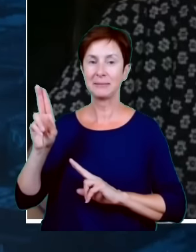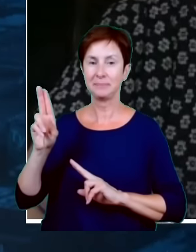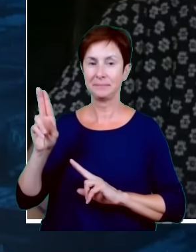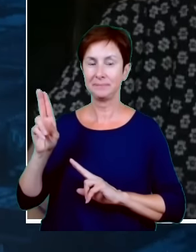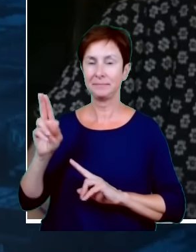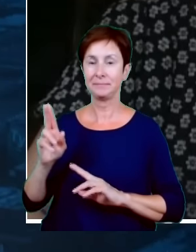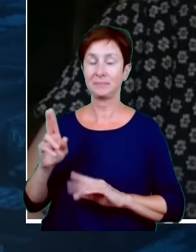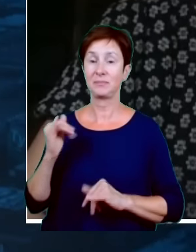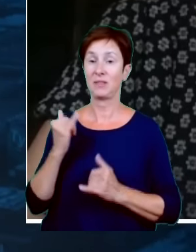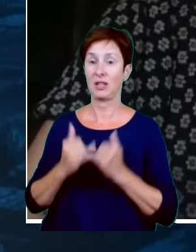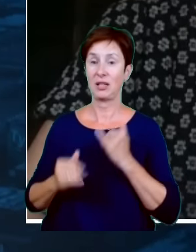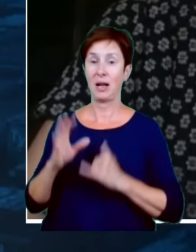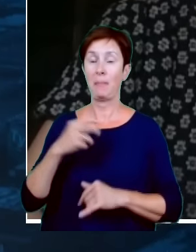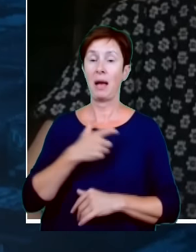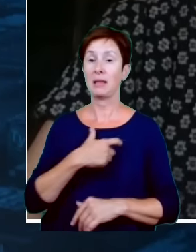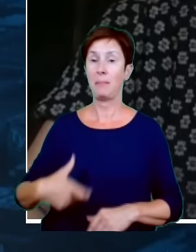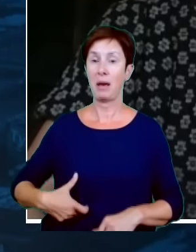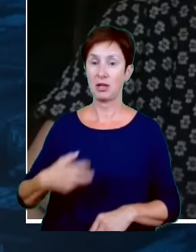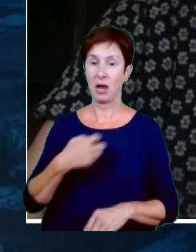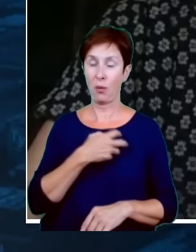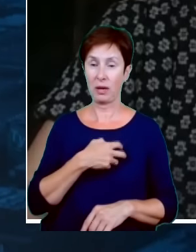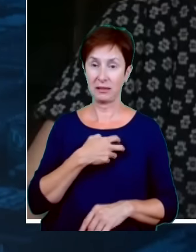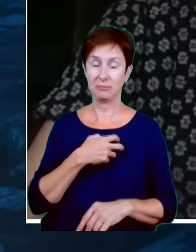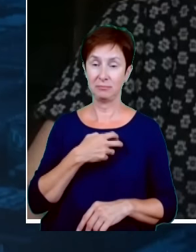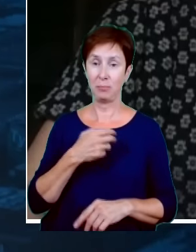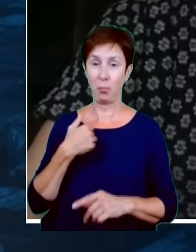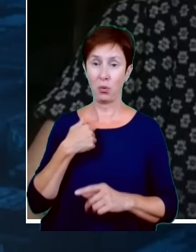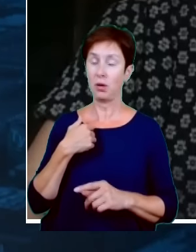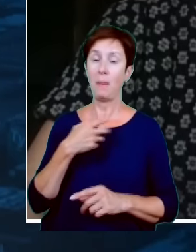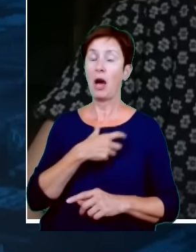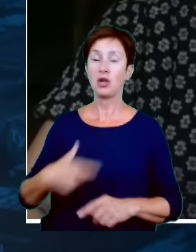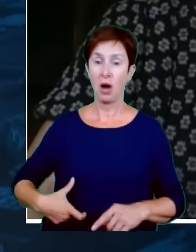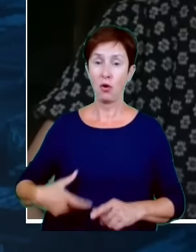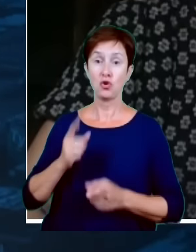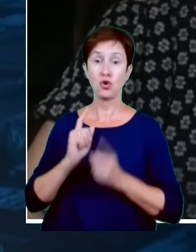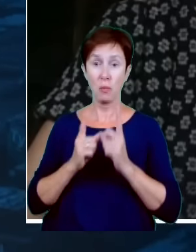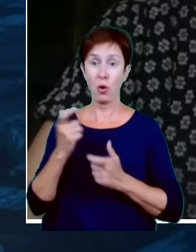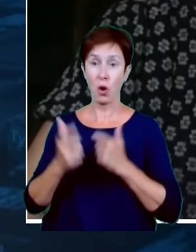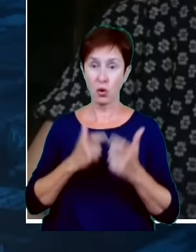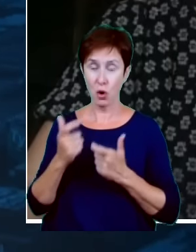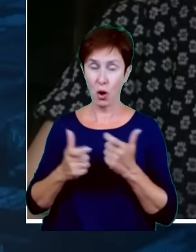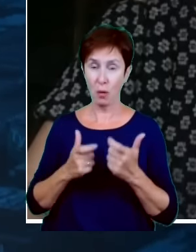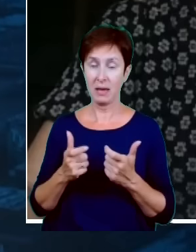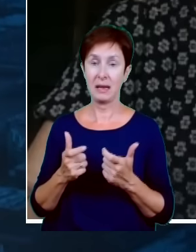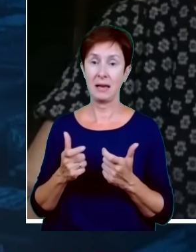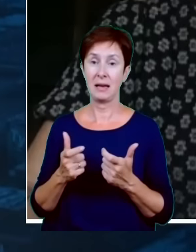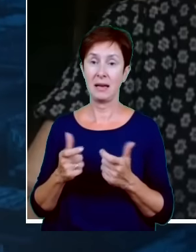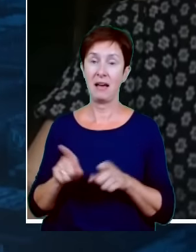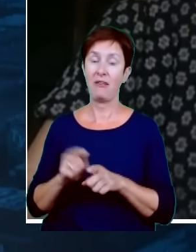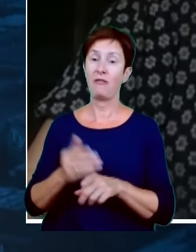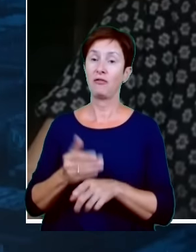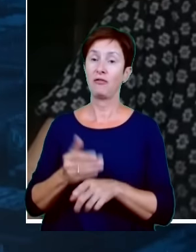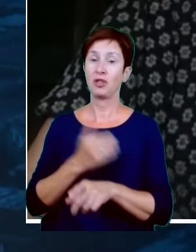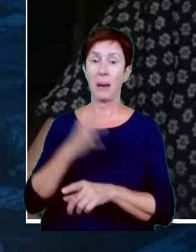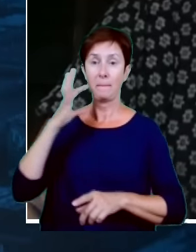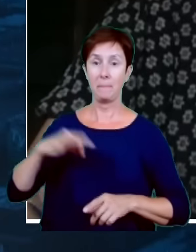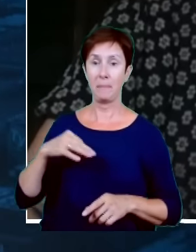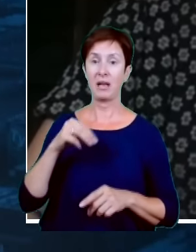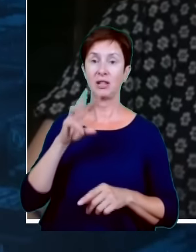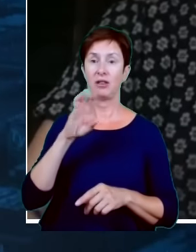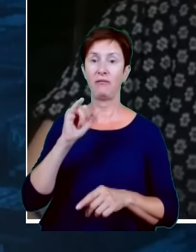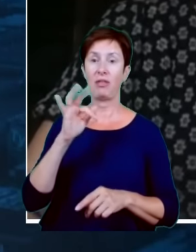Gdyby Pan marszałek Sejmu szybciej przeprowadził te głosowania tak sprawnie jak prowadziła je wcześniej pani marszałek elżbiet Witek